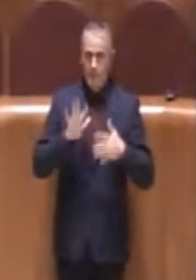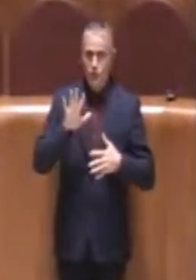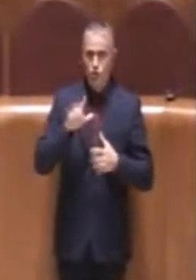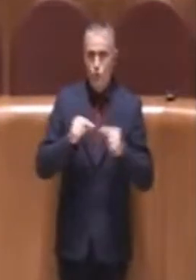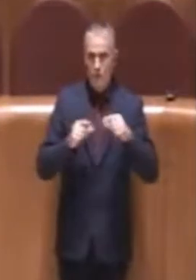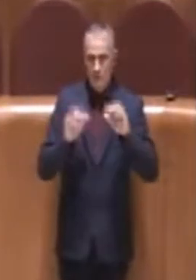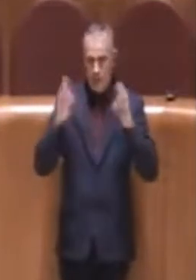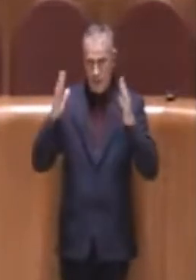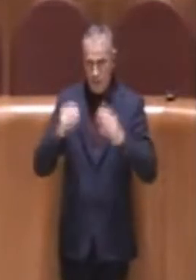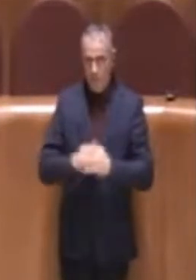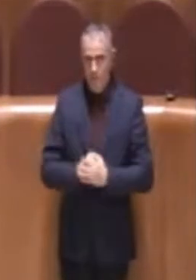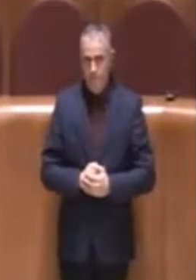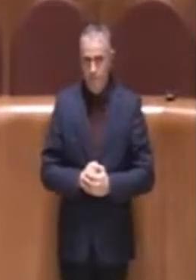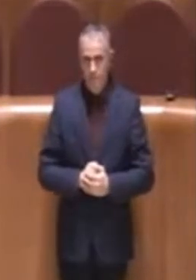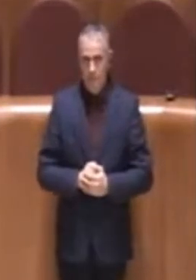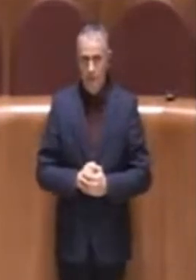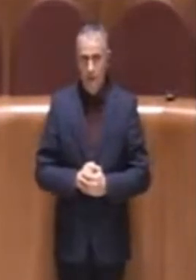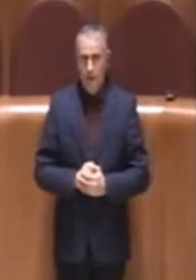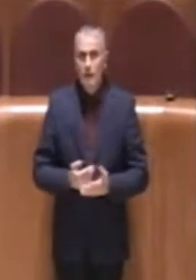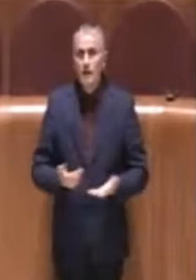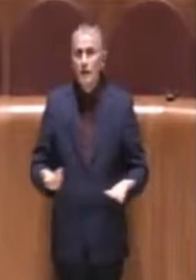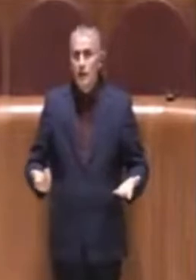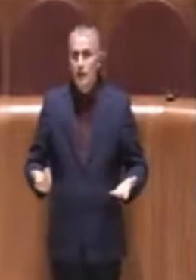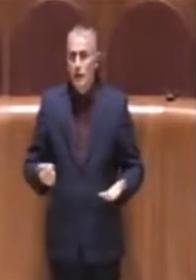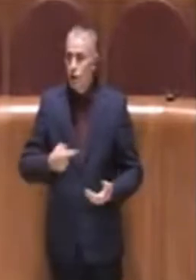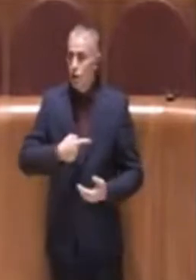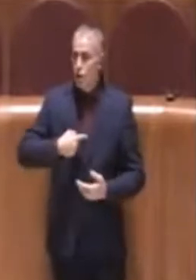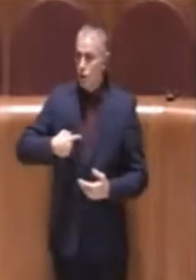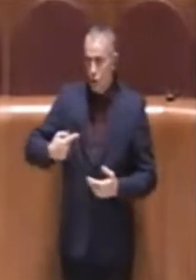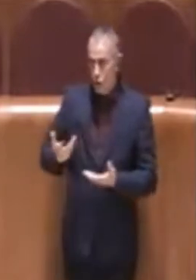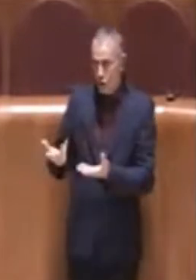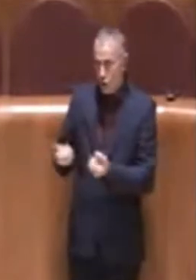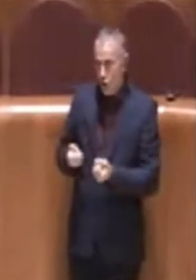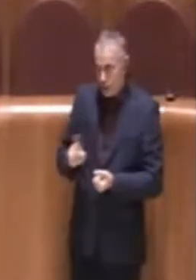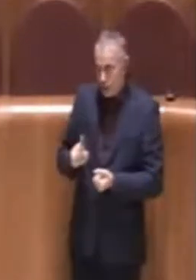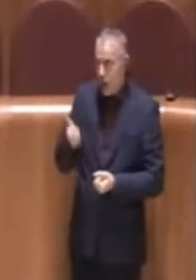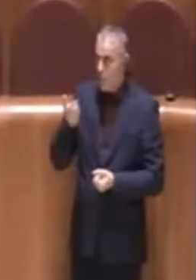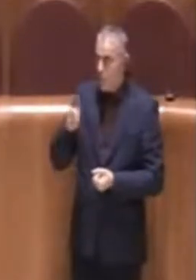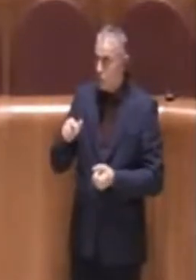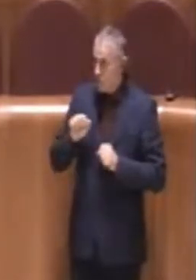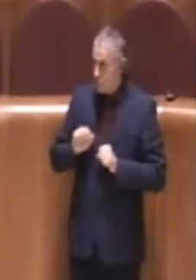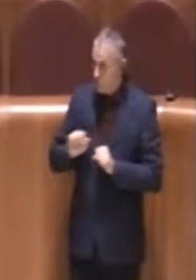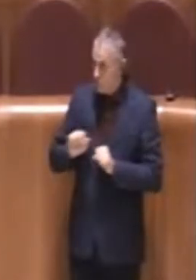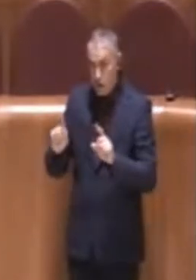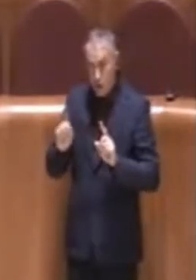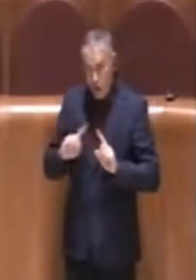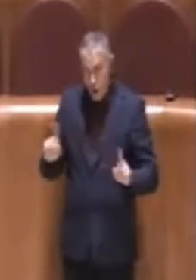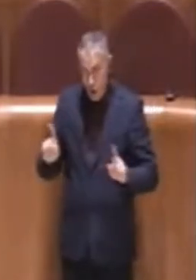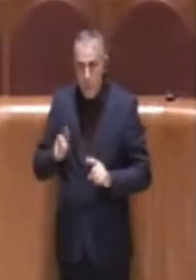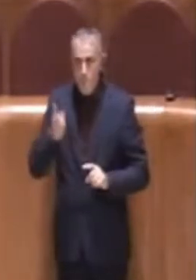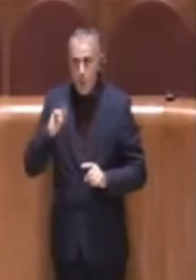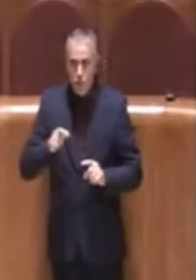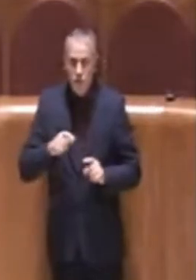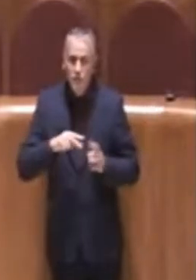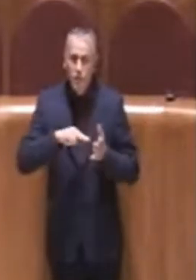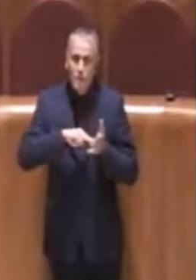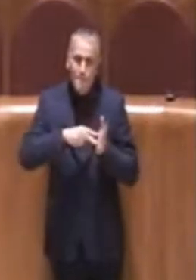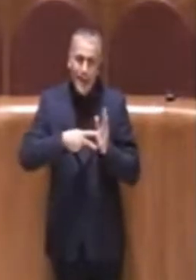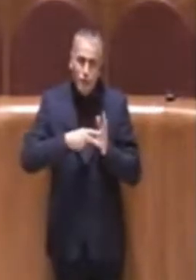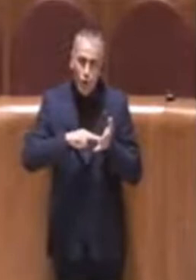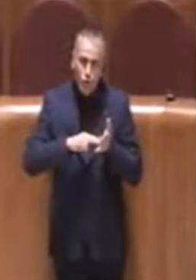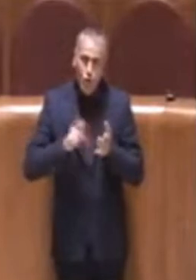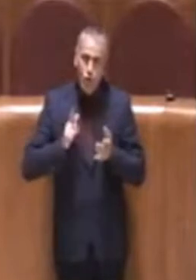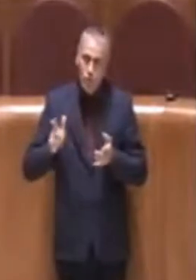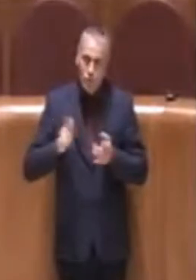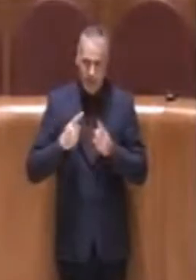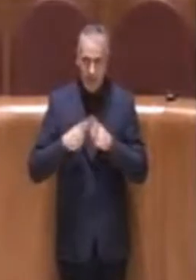e non lo facciamo perché noi non vogliamo accogliere proposte altrui perché il metodo che ci eravamo dati era differente